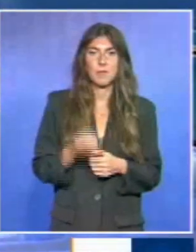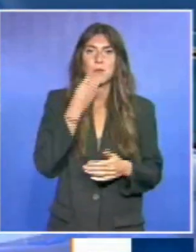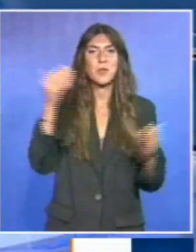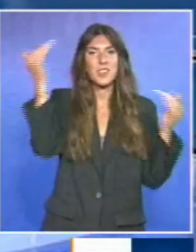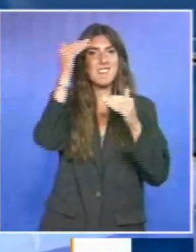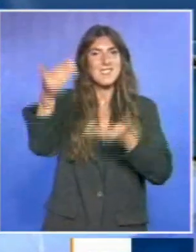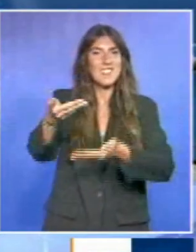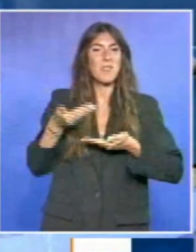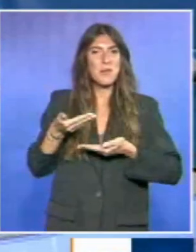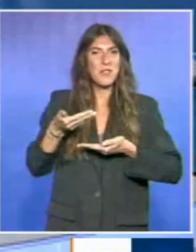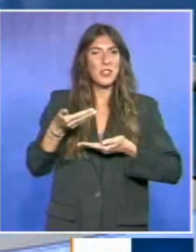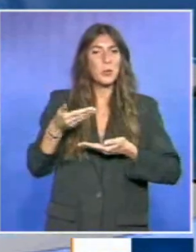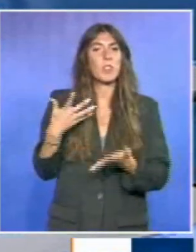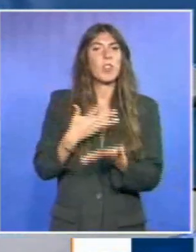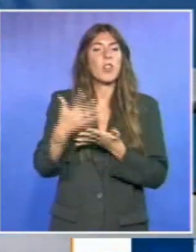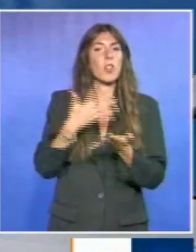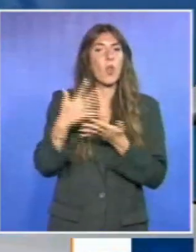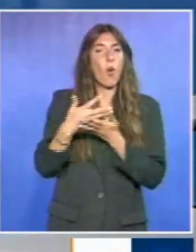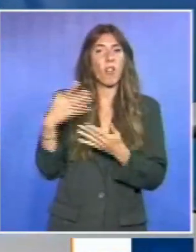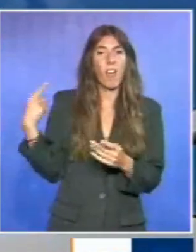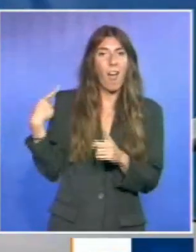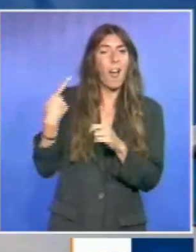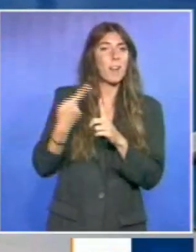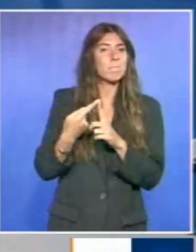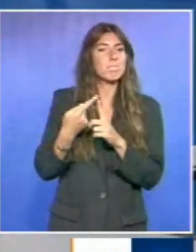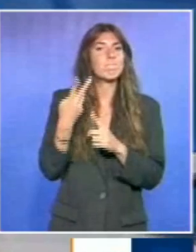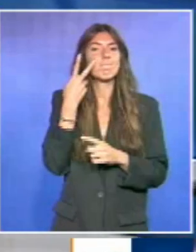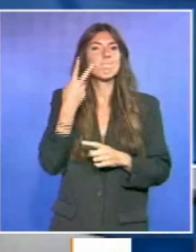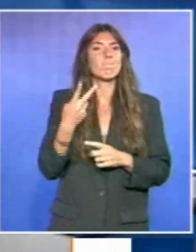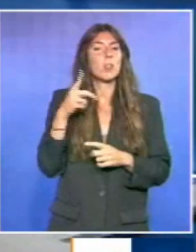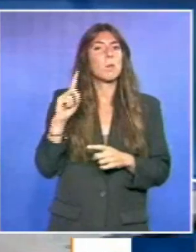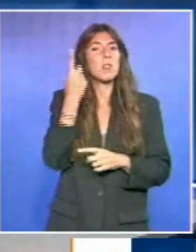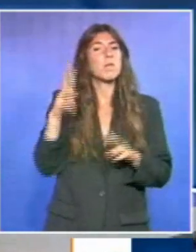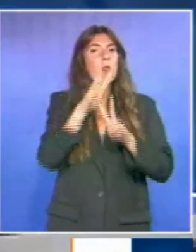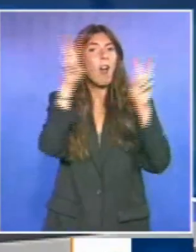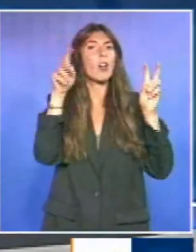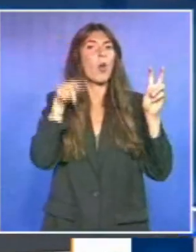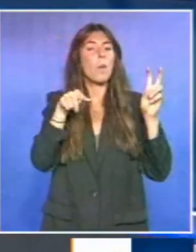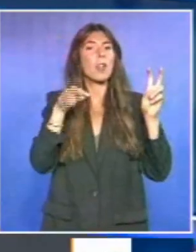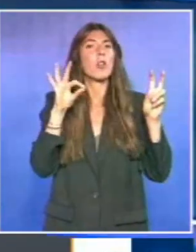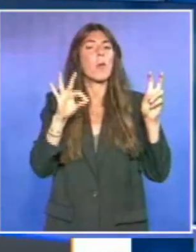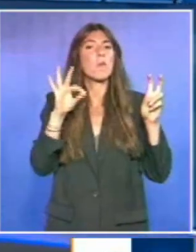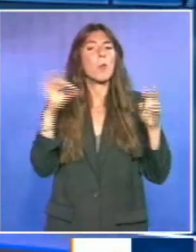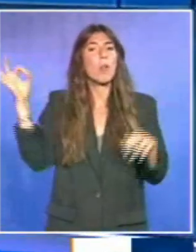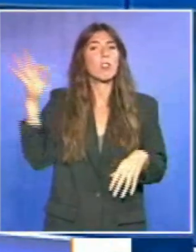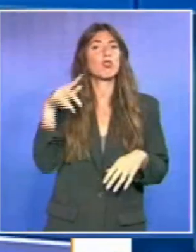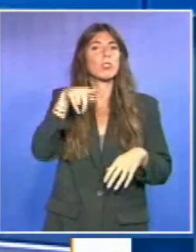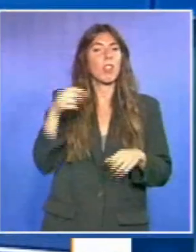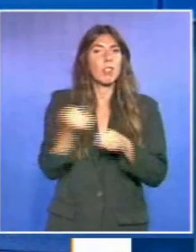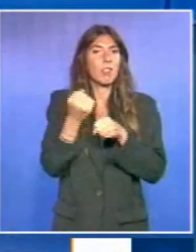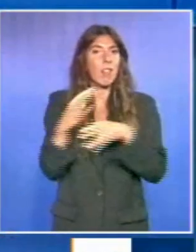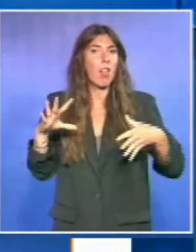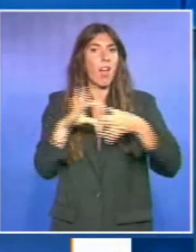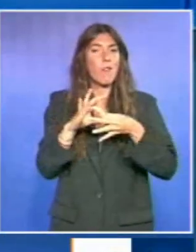Buonasera e Ben ritrovati la cronaca degli ultimi giorni riporta tragicamente in primo piano La piaga degli incidenti sul lavoro come